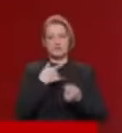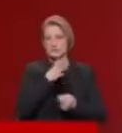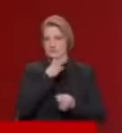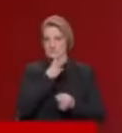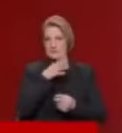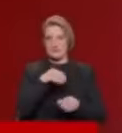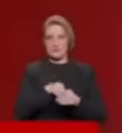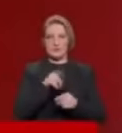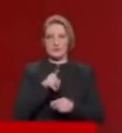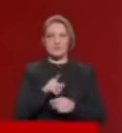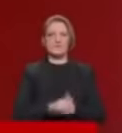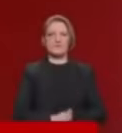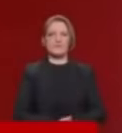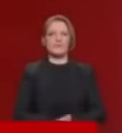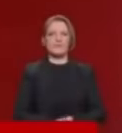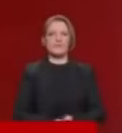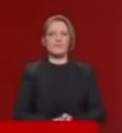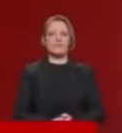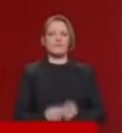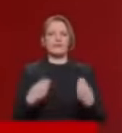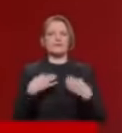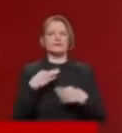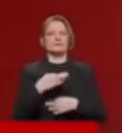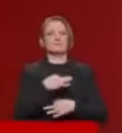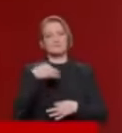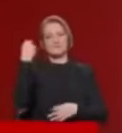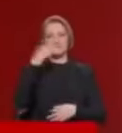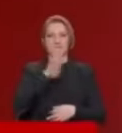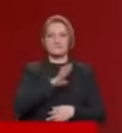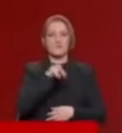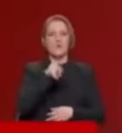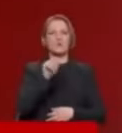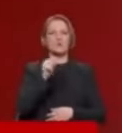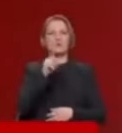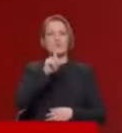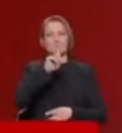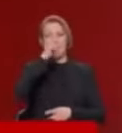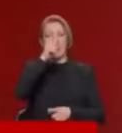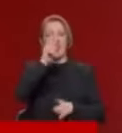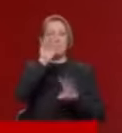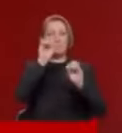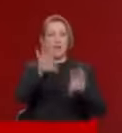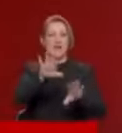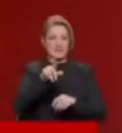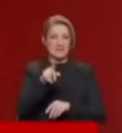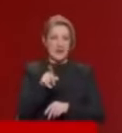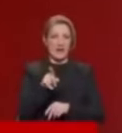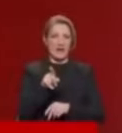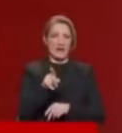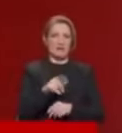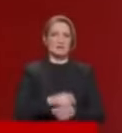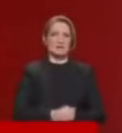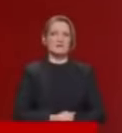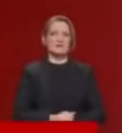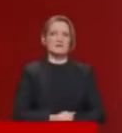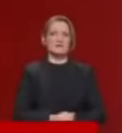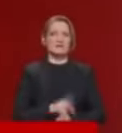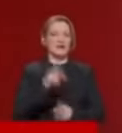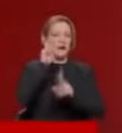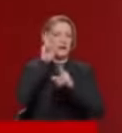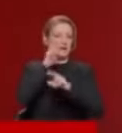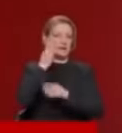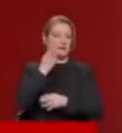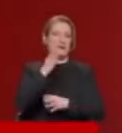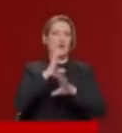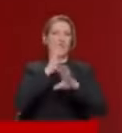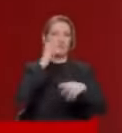için yani Sayın İmamoğlu'nu o gün orada sap gibi bıraktığınız takdirde hayal edin